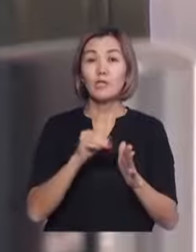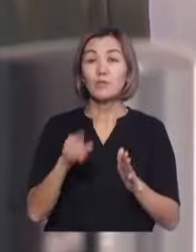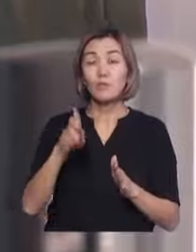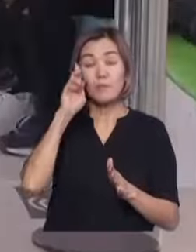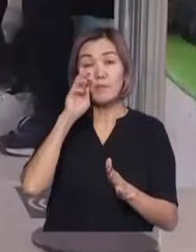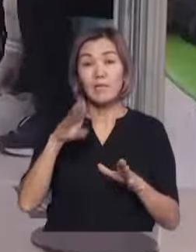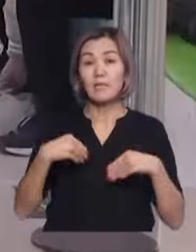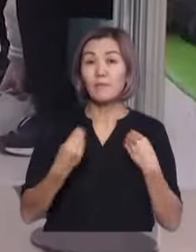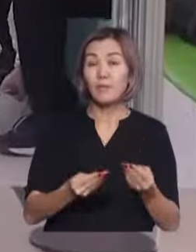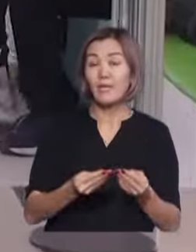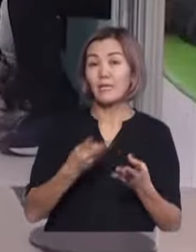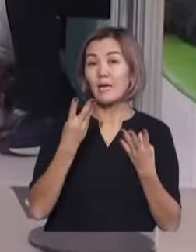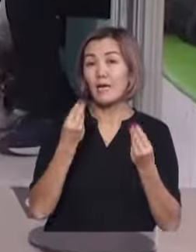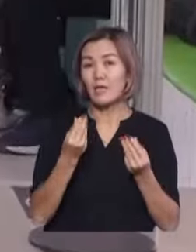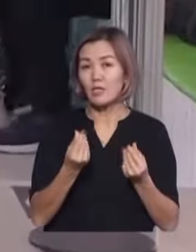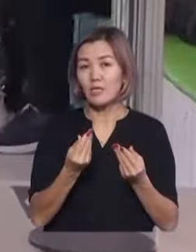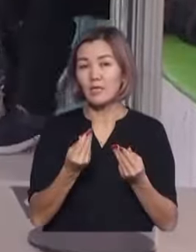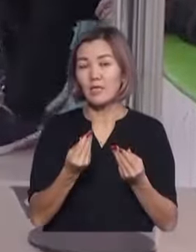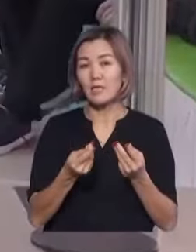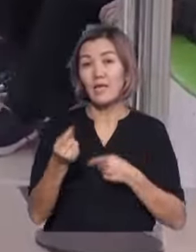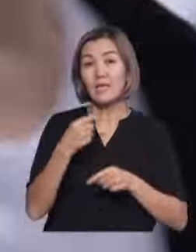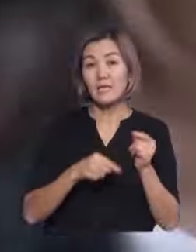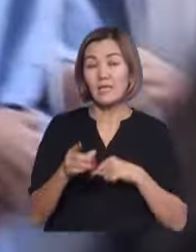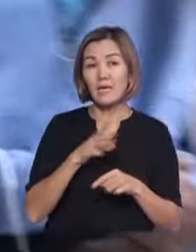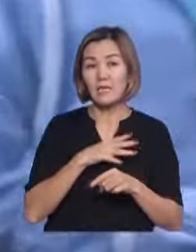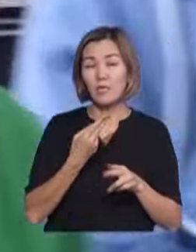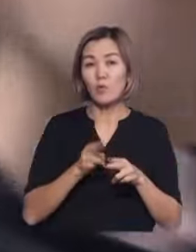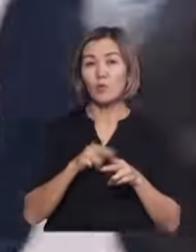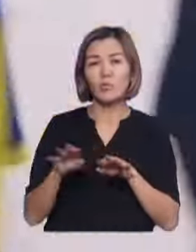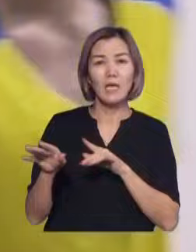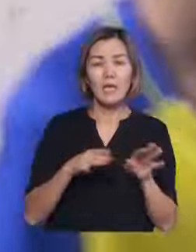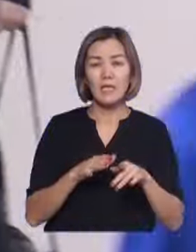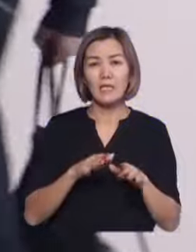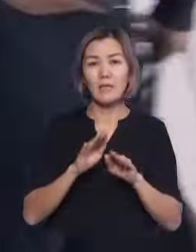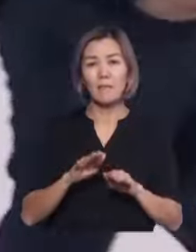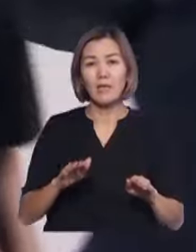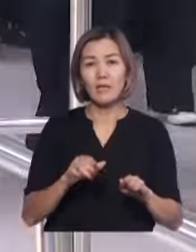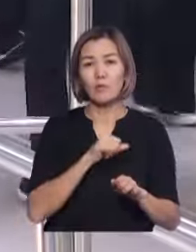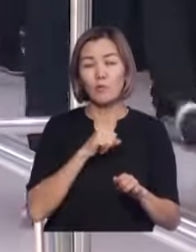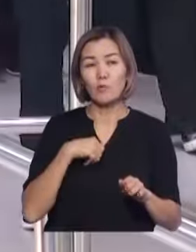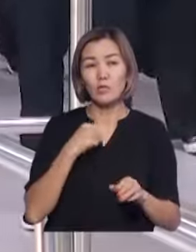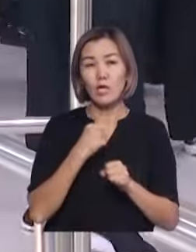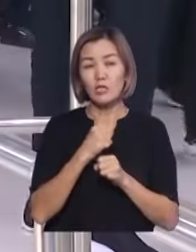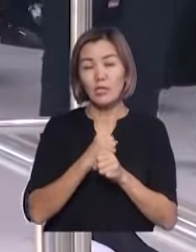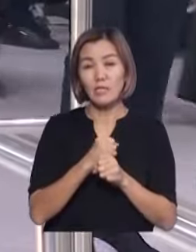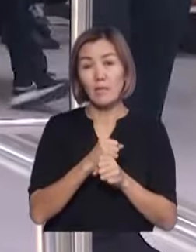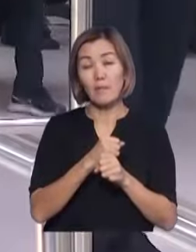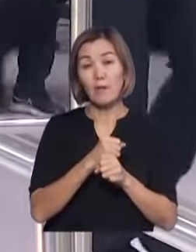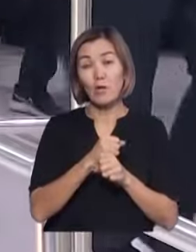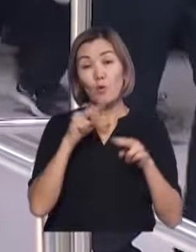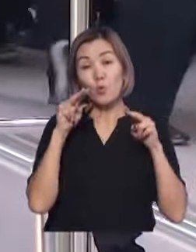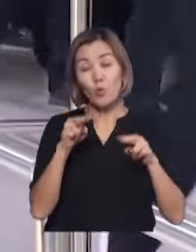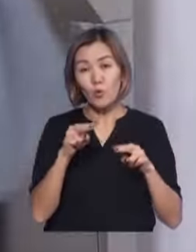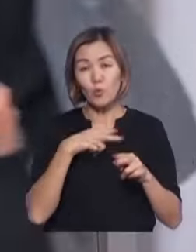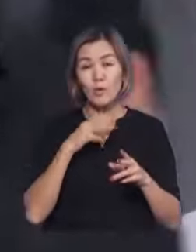мемлекеттен берілетін қаражат осылайша кері қайтады. Әр осындай әрекеттер баланың көз алдында рәсімделуі олардың